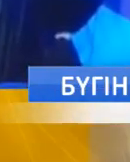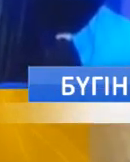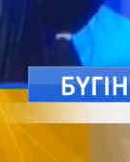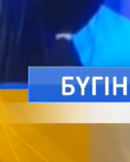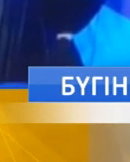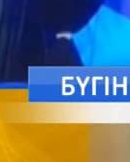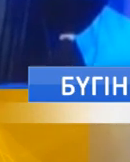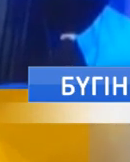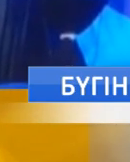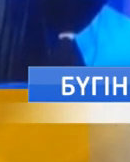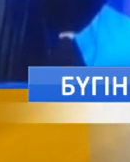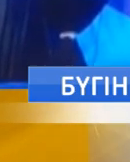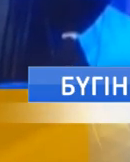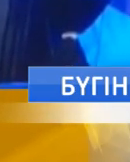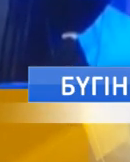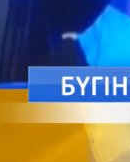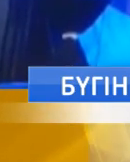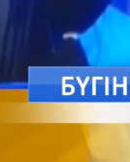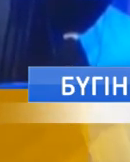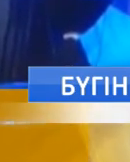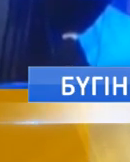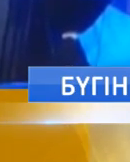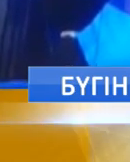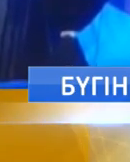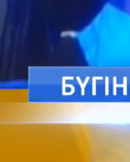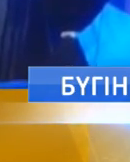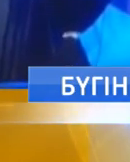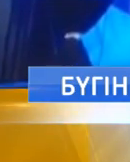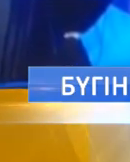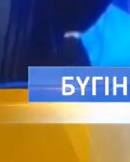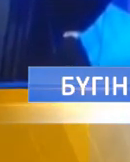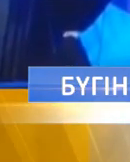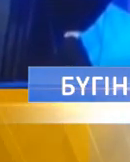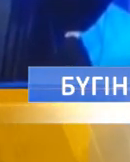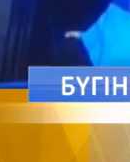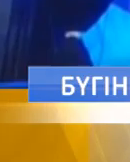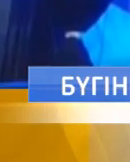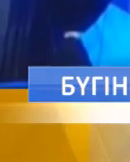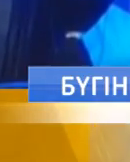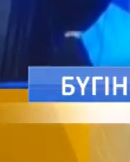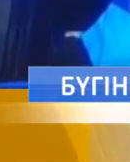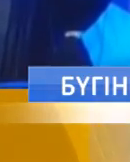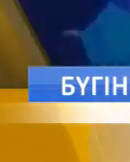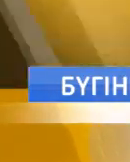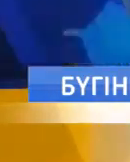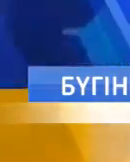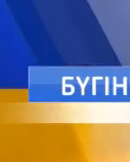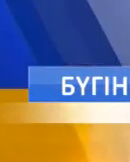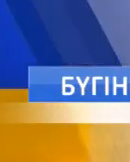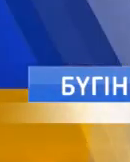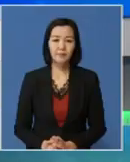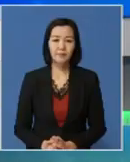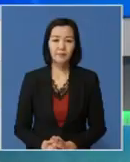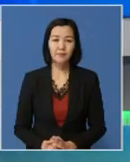Ақштан Ақжолтай хабар. Алматы облысының қосбірдей зілтеміршісі жасөспірімдер арасындағы әлем біріншілігінде топ жарды.